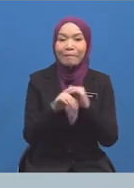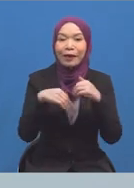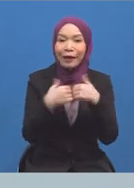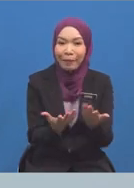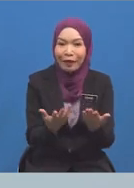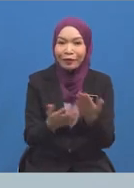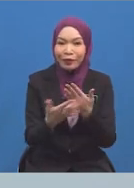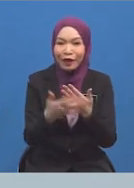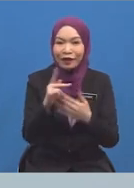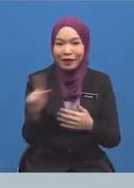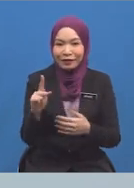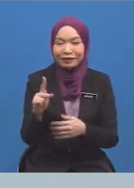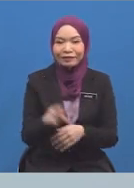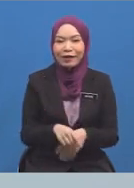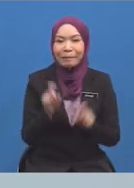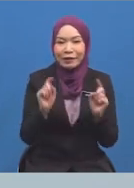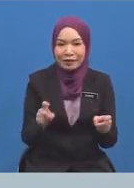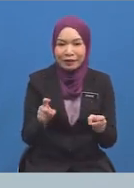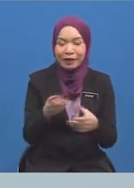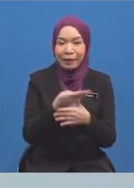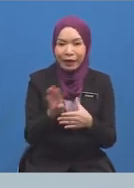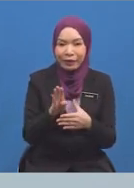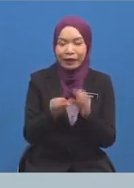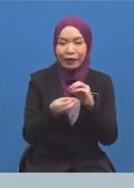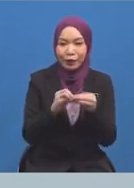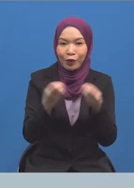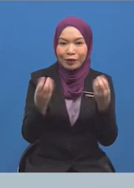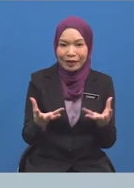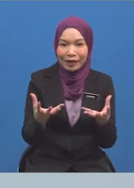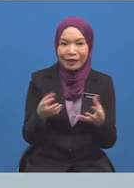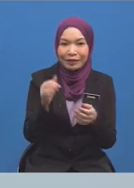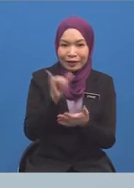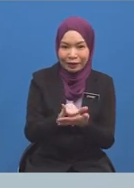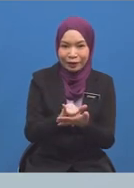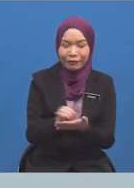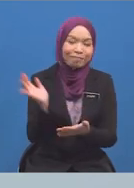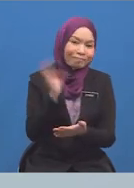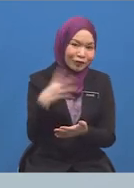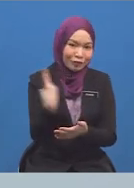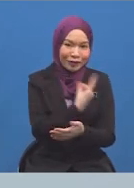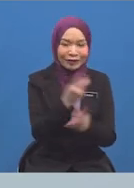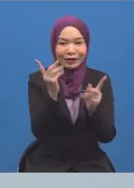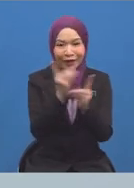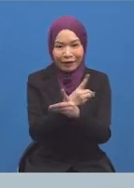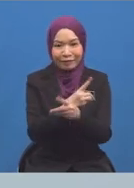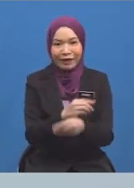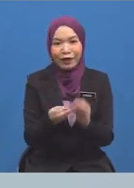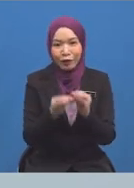kena pecahan tersebut Jom kita bahagia dengan